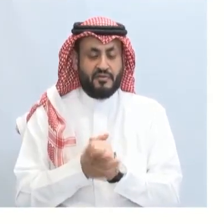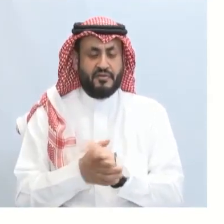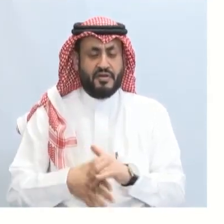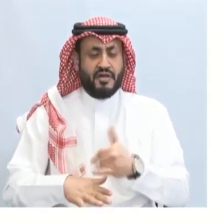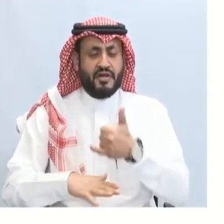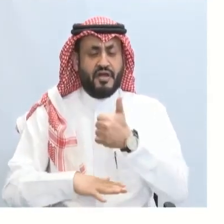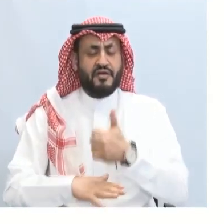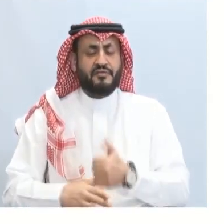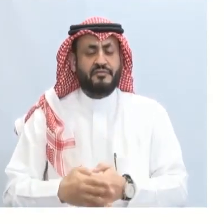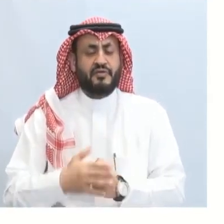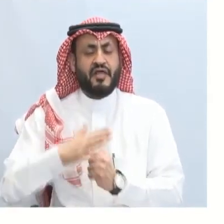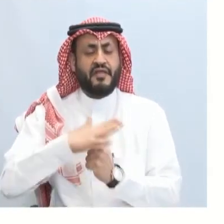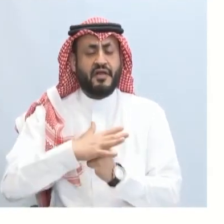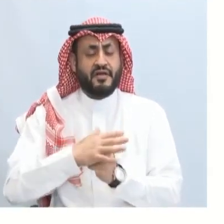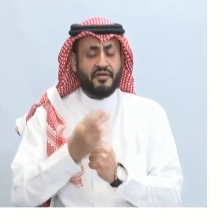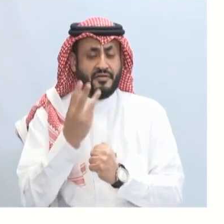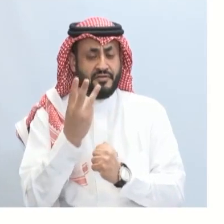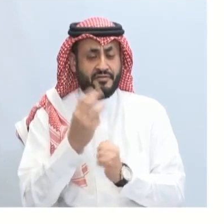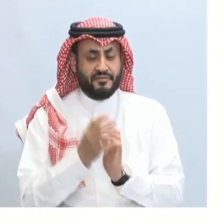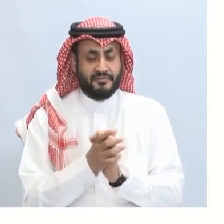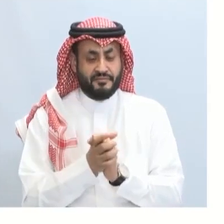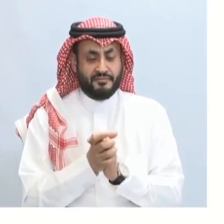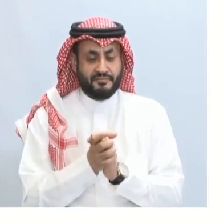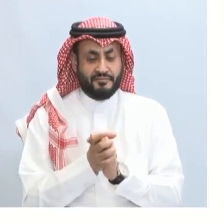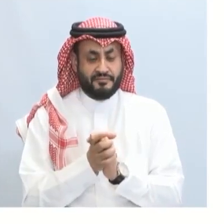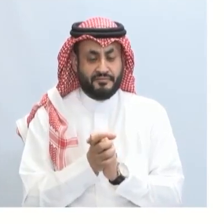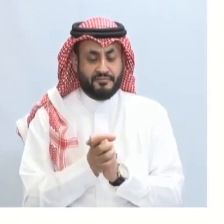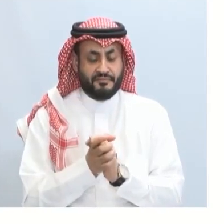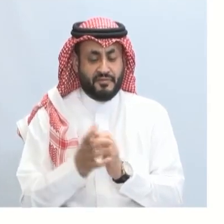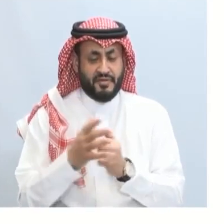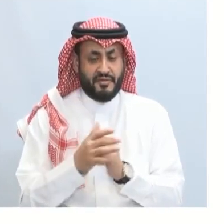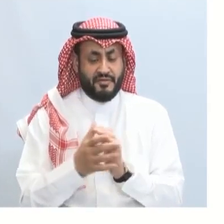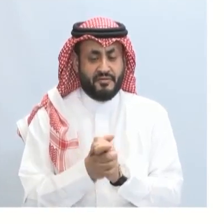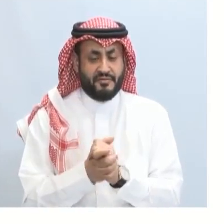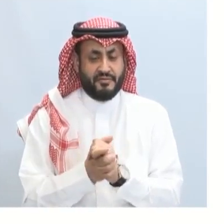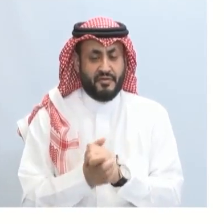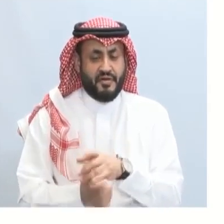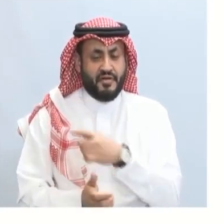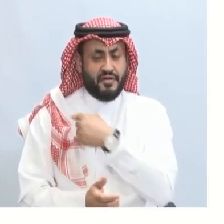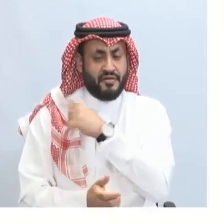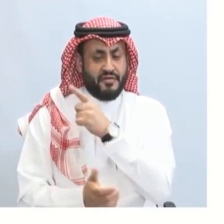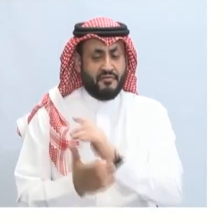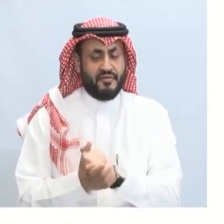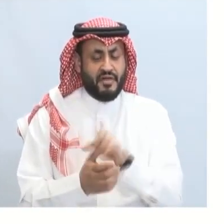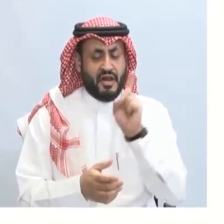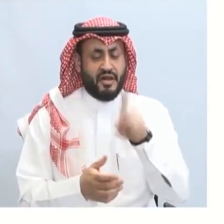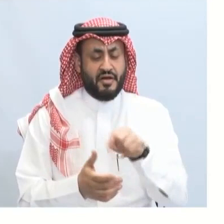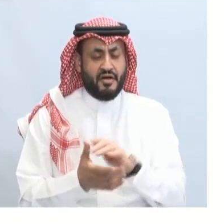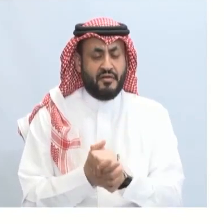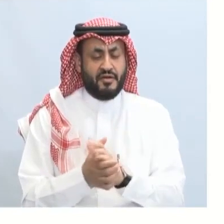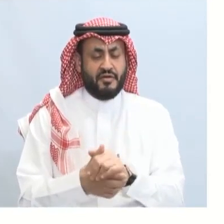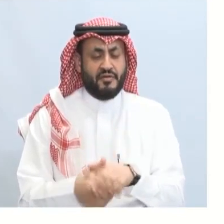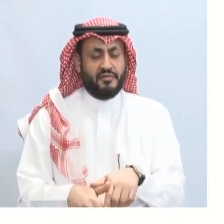مسؤولا عن افعاله وتركز على ثلاث اساليب لتشكيل السلوك المسؤول